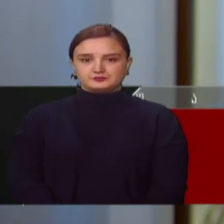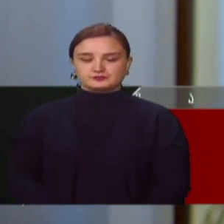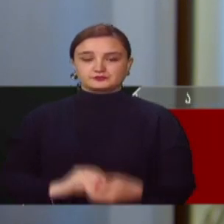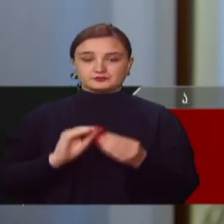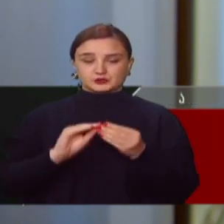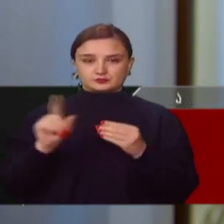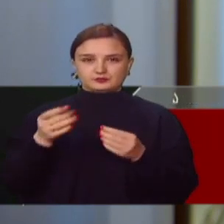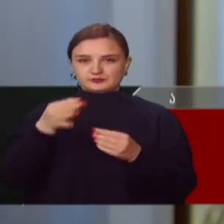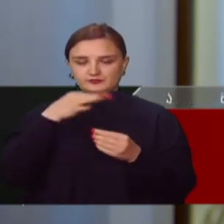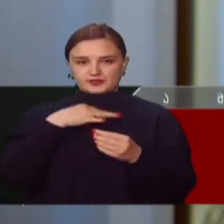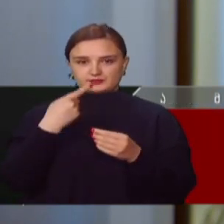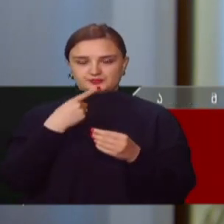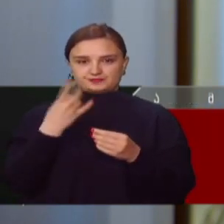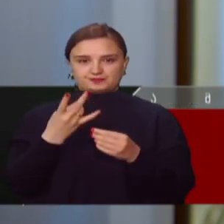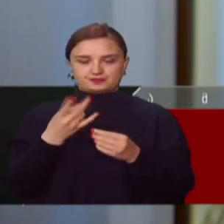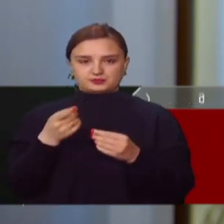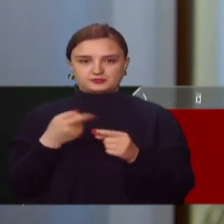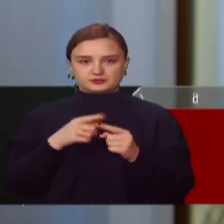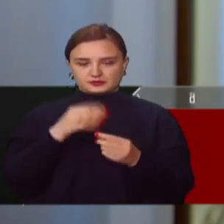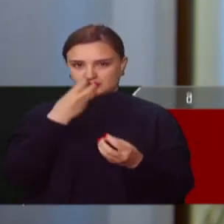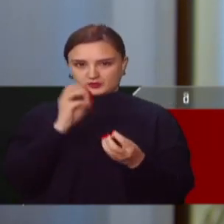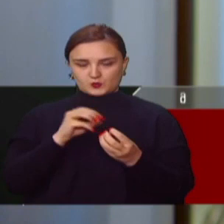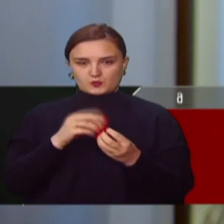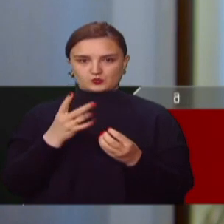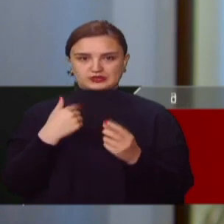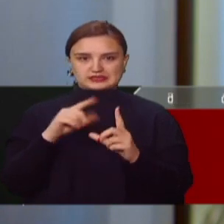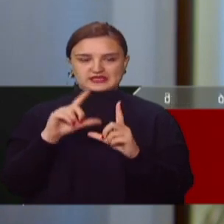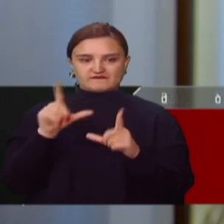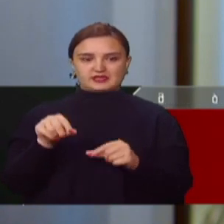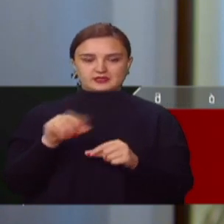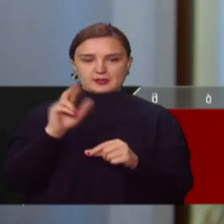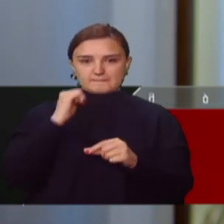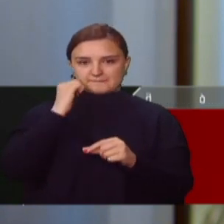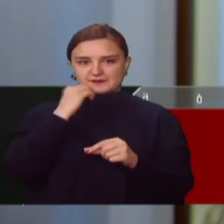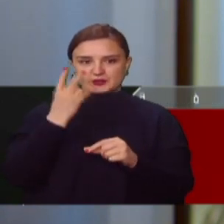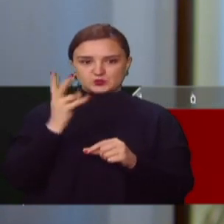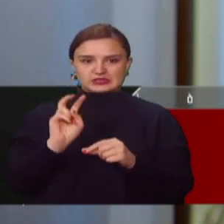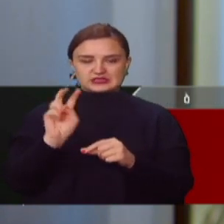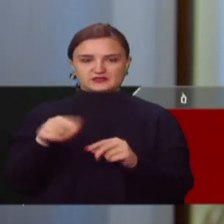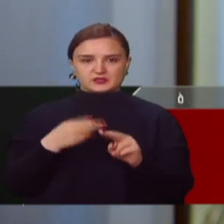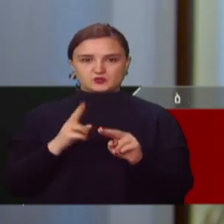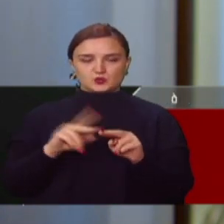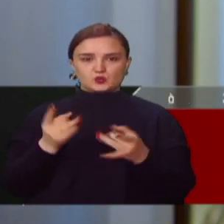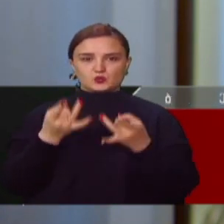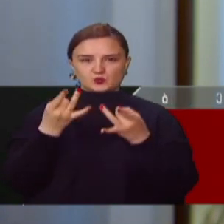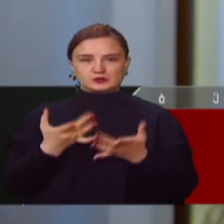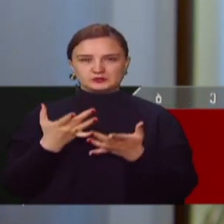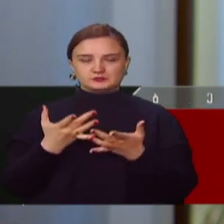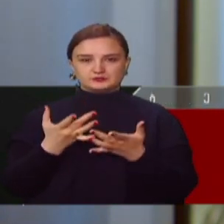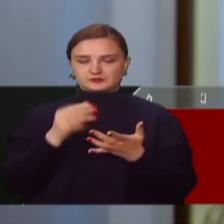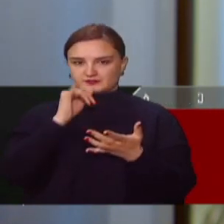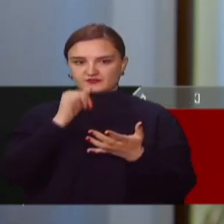მეგობარი მეუბნებოდა, რომ ესე იგი უნდა აღდგომას უნდა წავიდეს და ბებიასთან უნდა წავიდე, იმიტომ რომ უბრალოდ